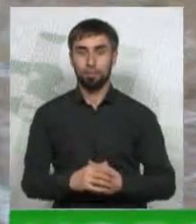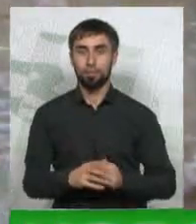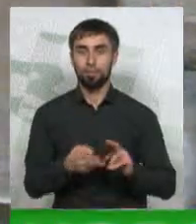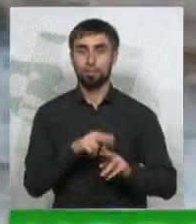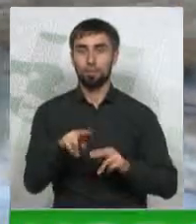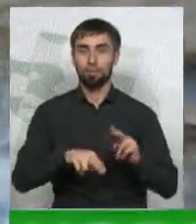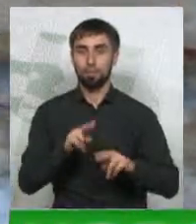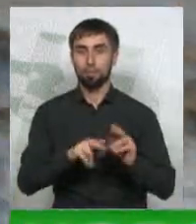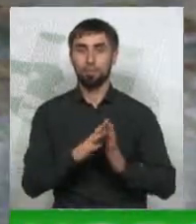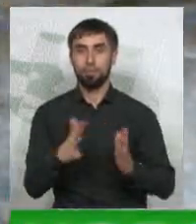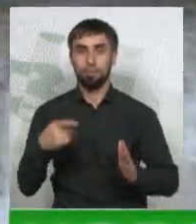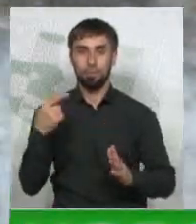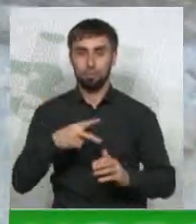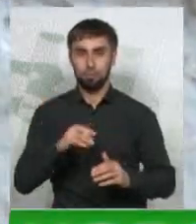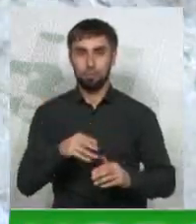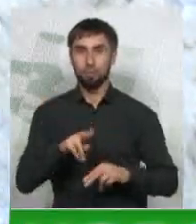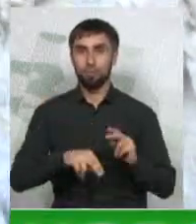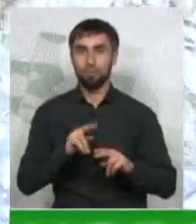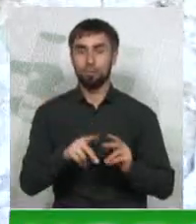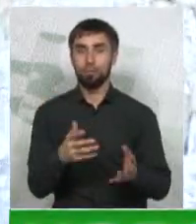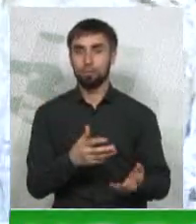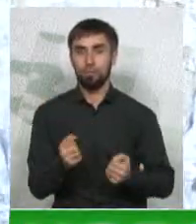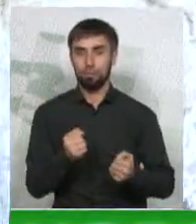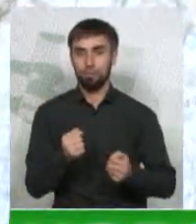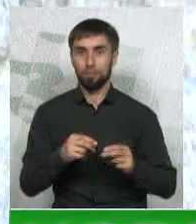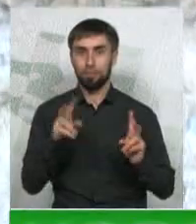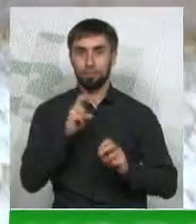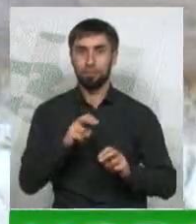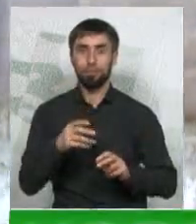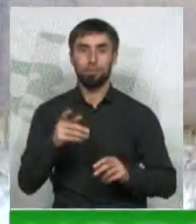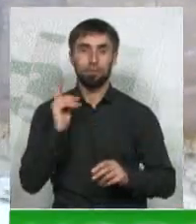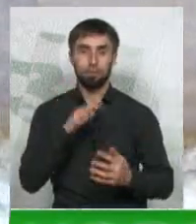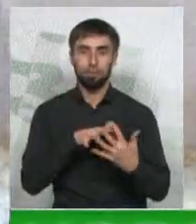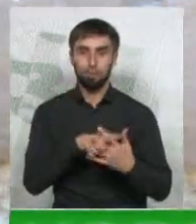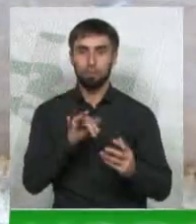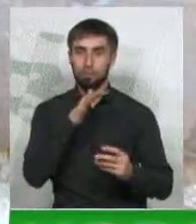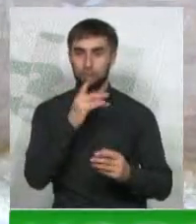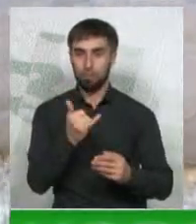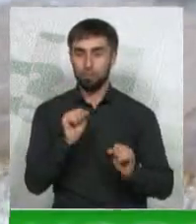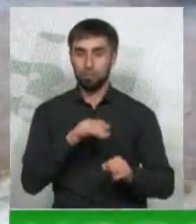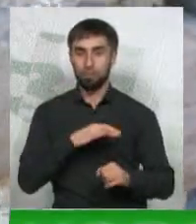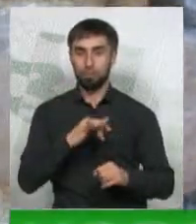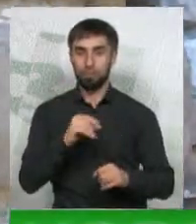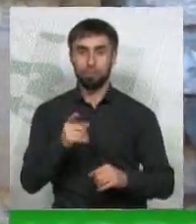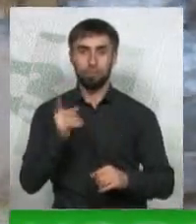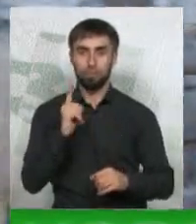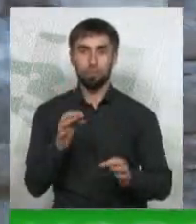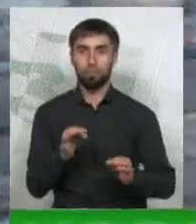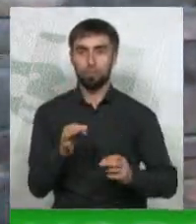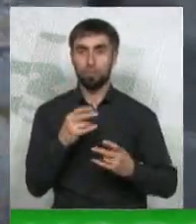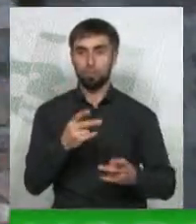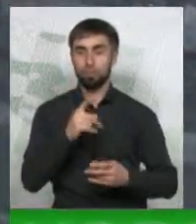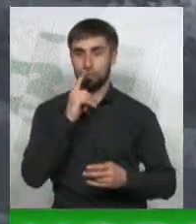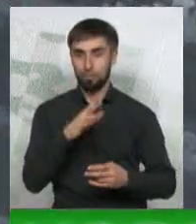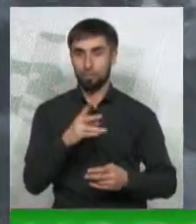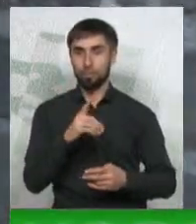Этому строению больше 1000 лет. Постройка выдержала проверку войнами и временем. Казалось бы, сейчас архитектуре древности ничего не